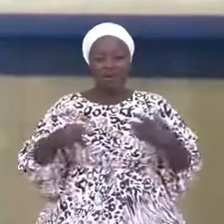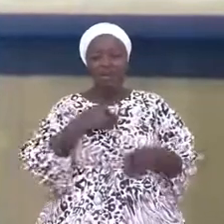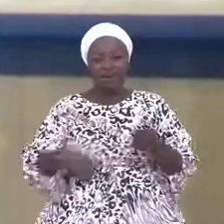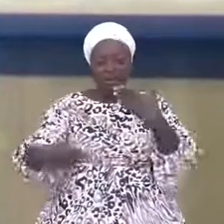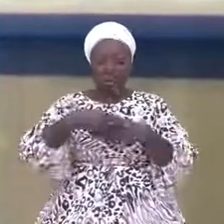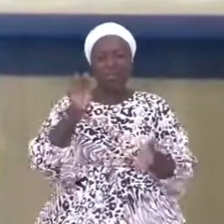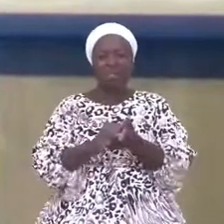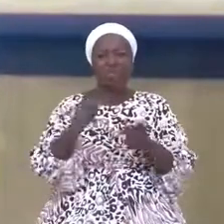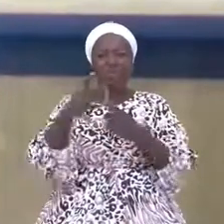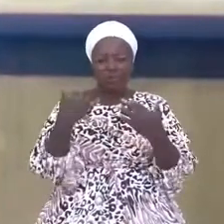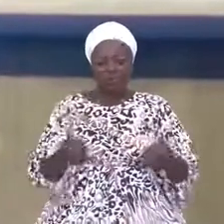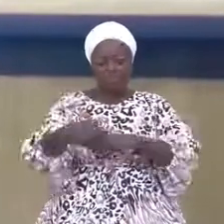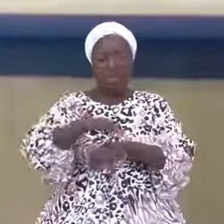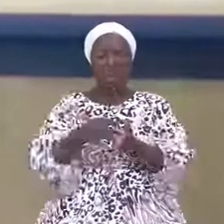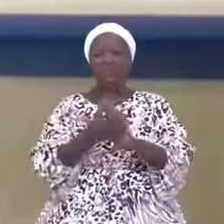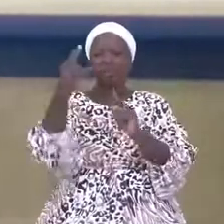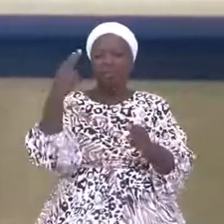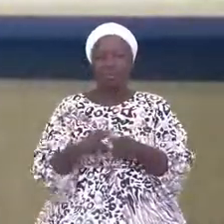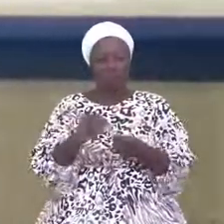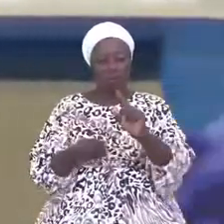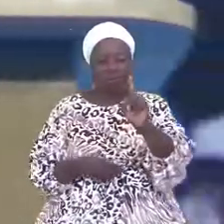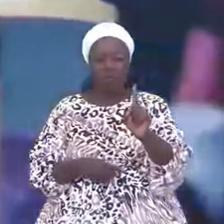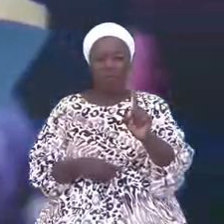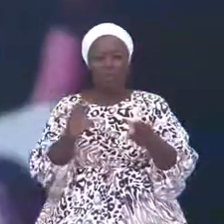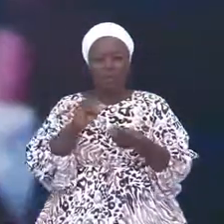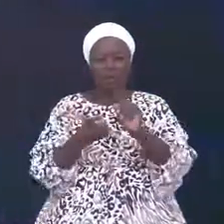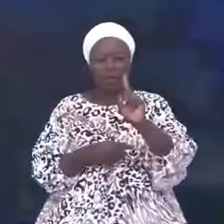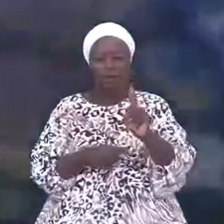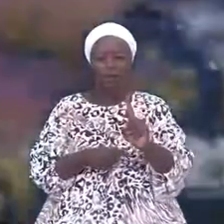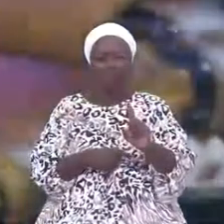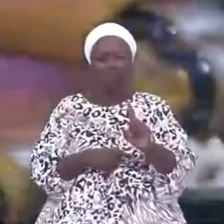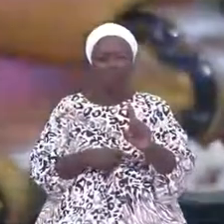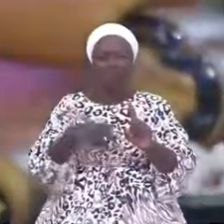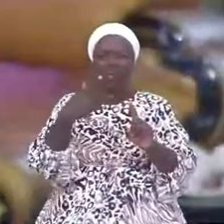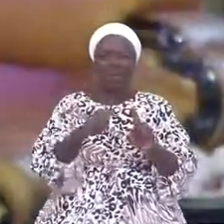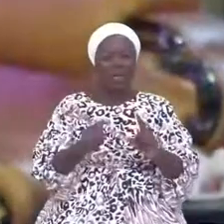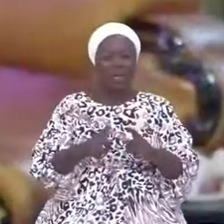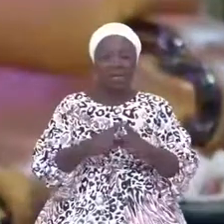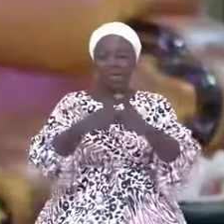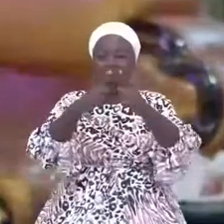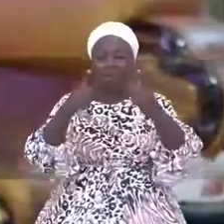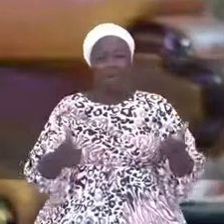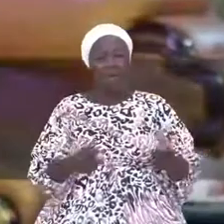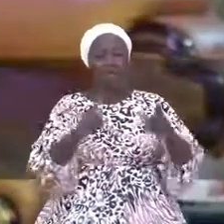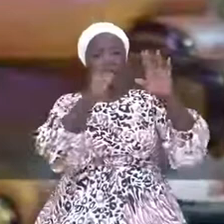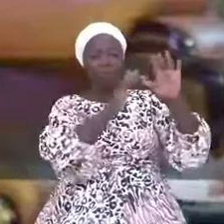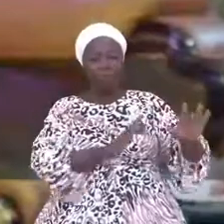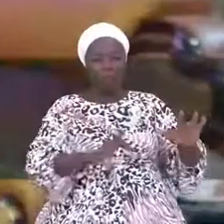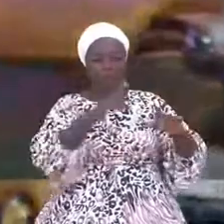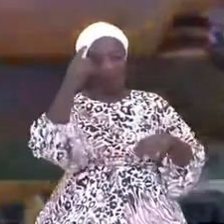avoir dans ta vie spirituelle, il va te restaurer ça ce soir au nom de Jésus. Premier point,